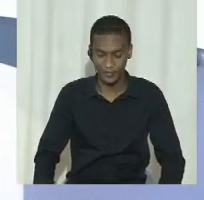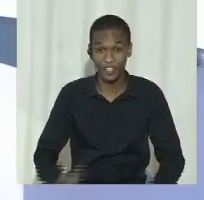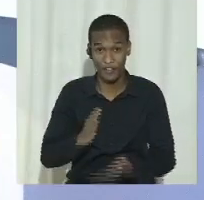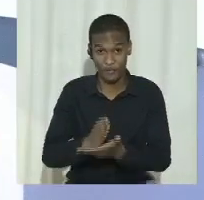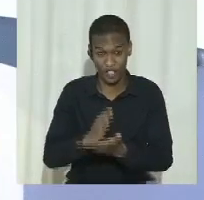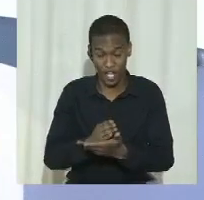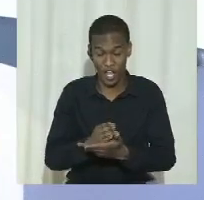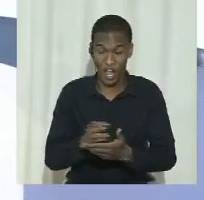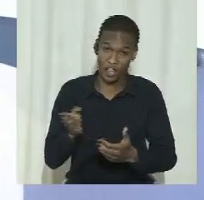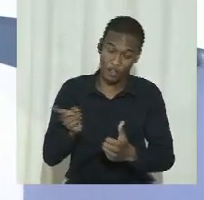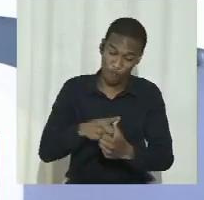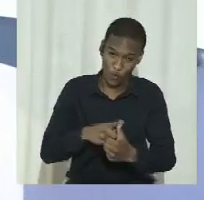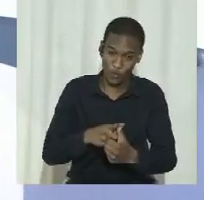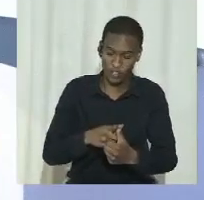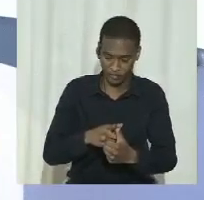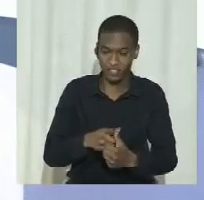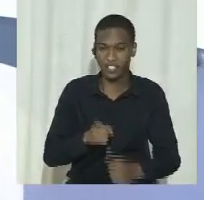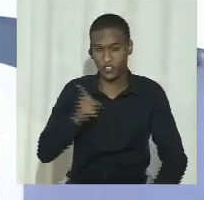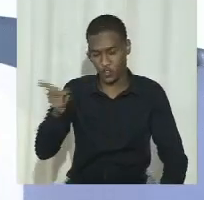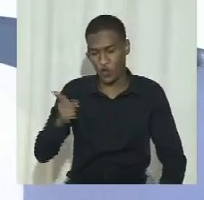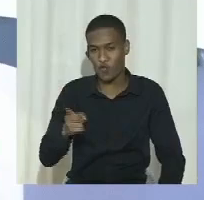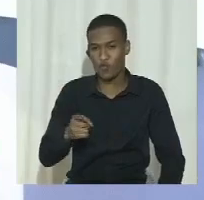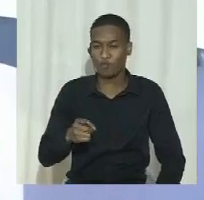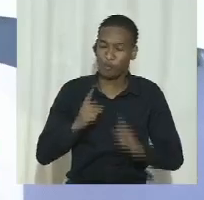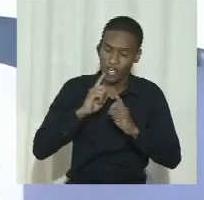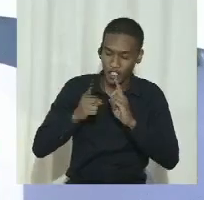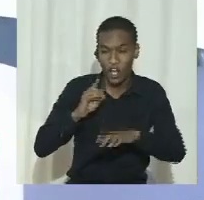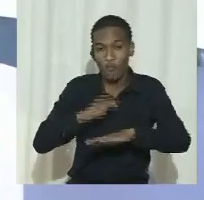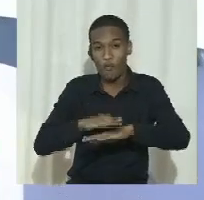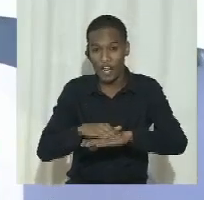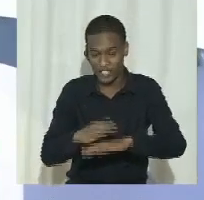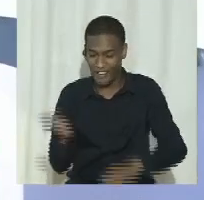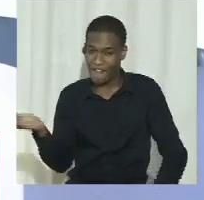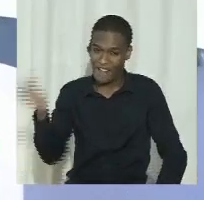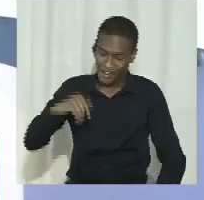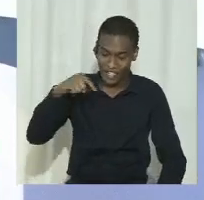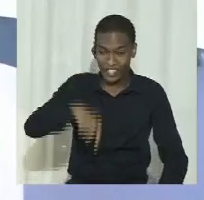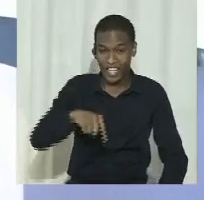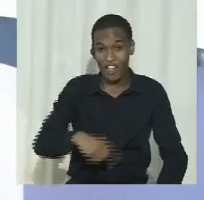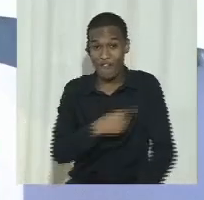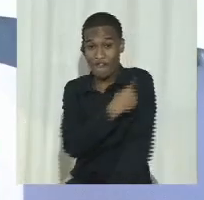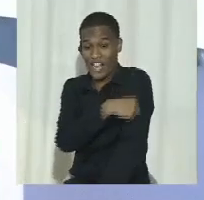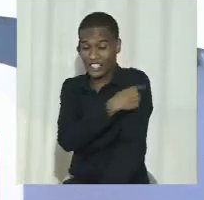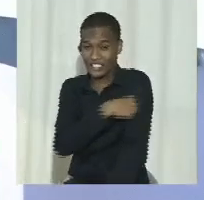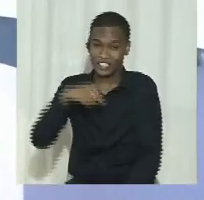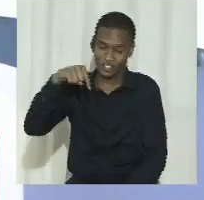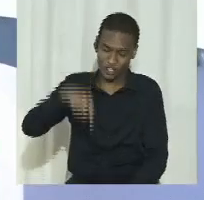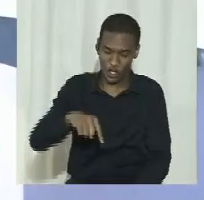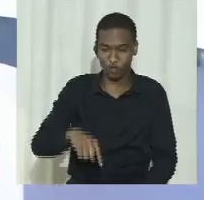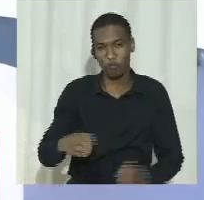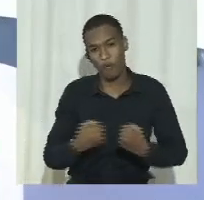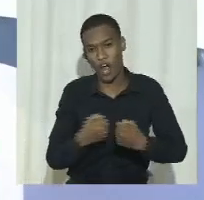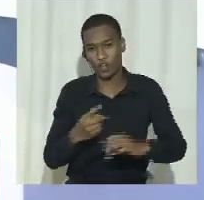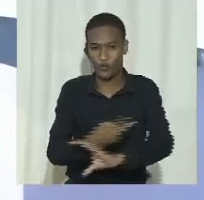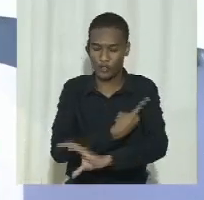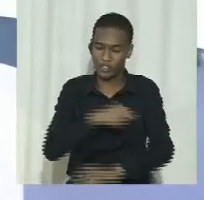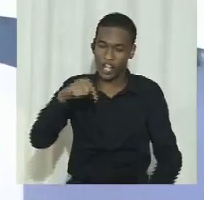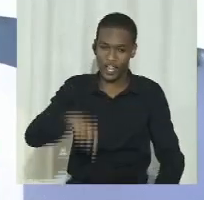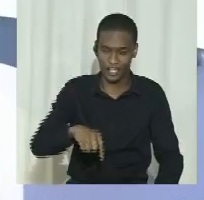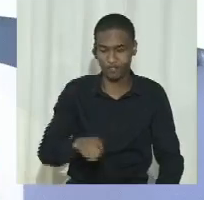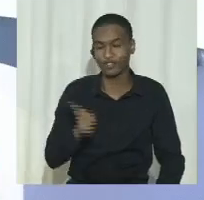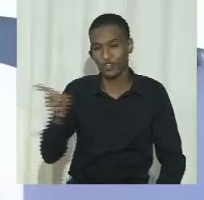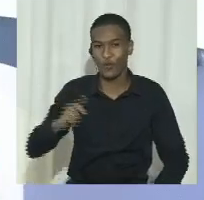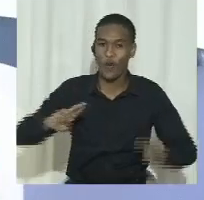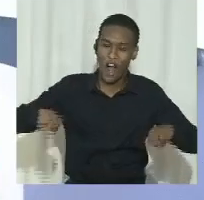dia iresaka indrindra mahakasika ny fanafarana vaksiny enti miady amin'ny COVID-19 eto Madagasikara moa ny